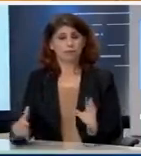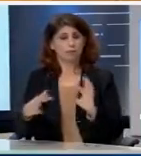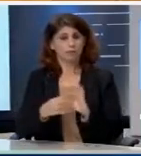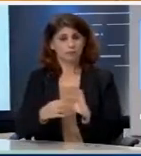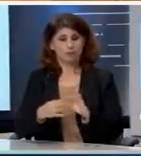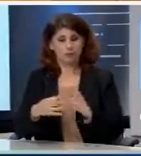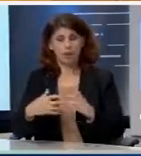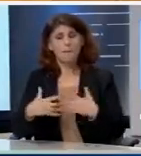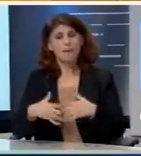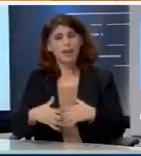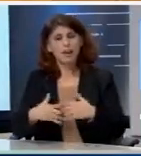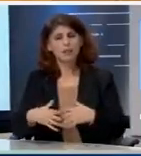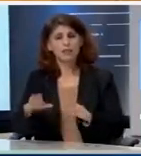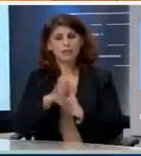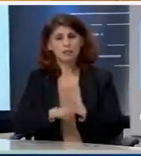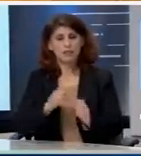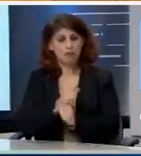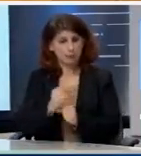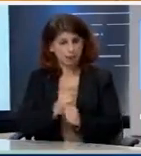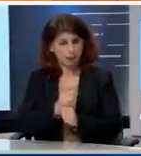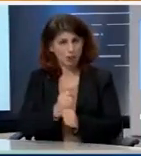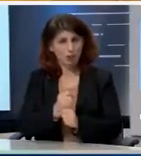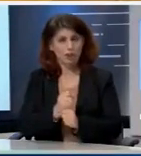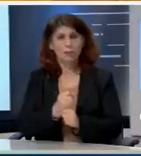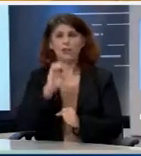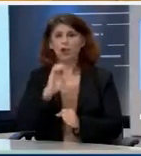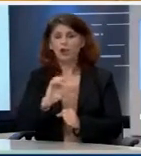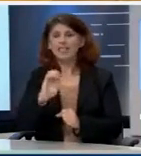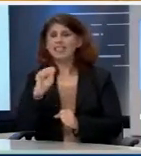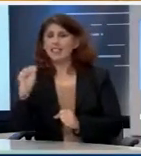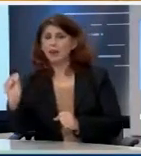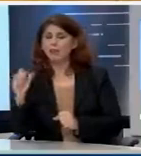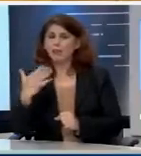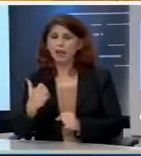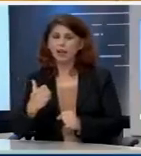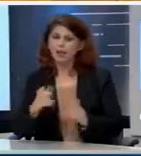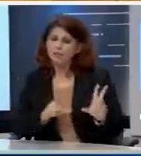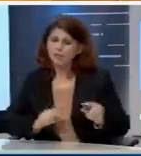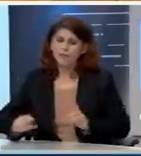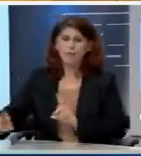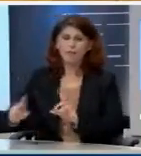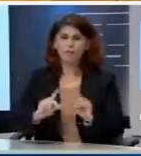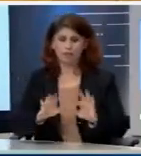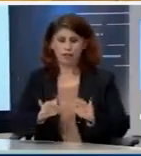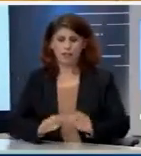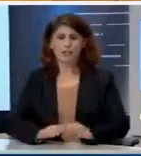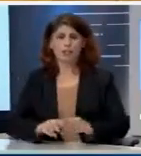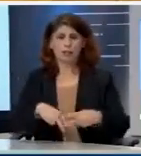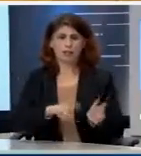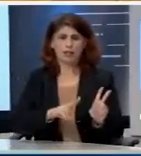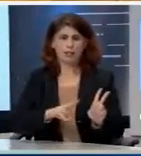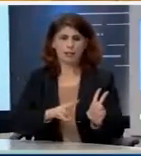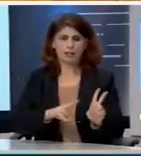Διασυνδέθηκαν τα μηχανογραφικά συστήματα των φαρμακείων με το e-συνταγογράφησης για να γίνεται καθολικά πλέον ηλεκτρονικά η εκτέλεση των